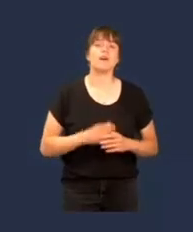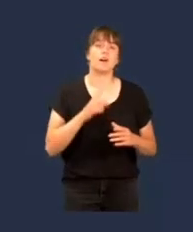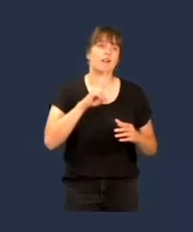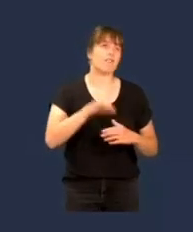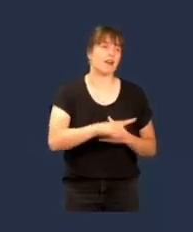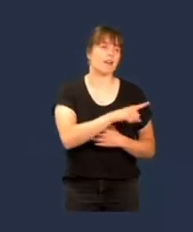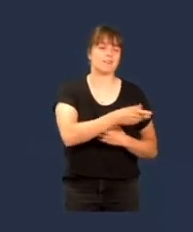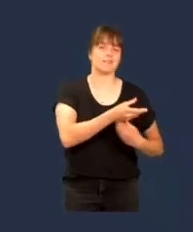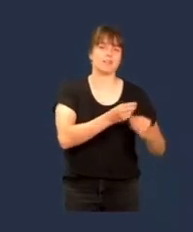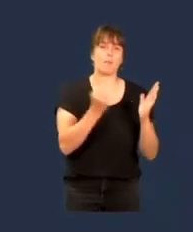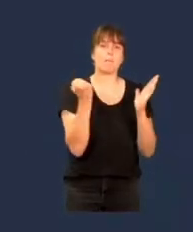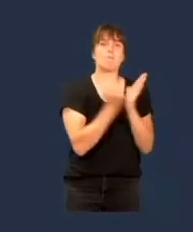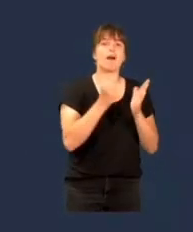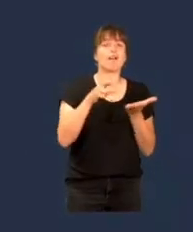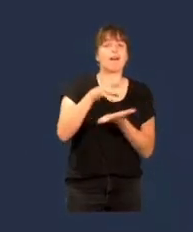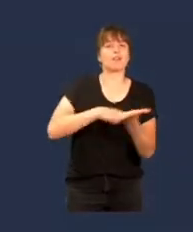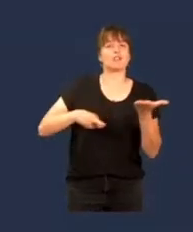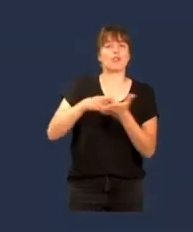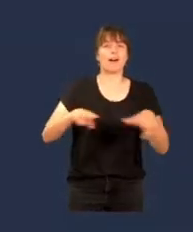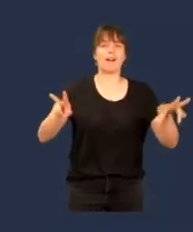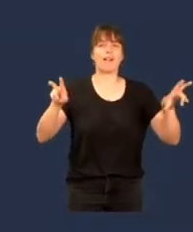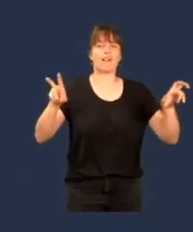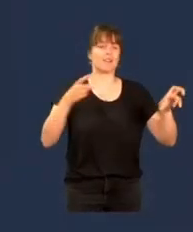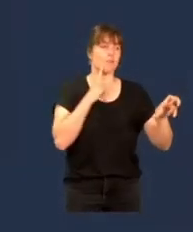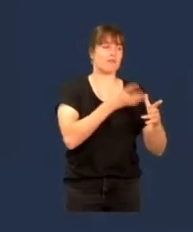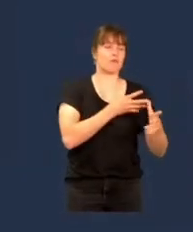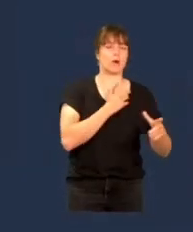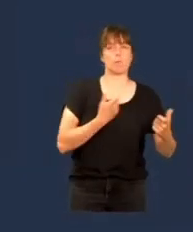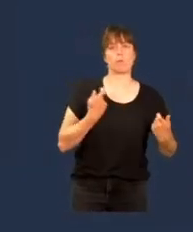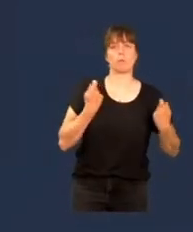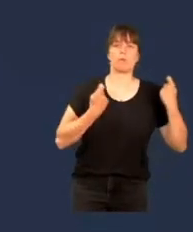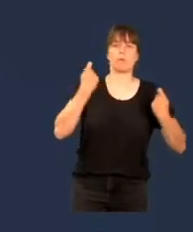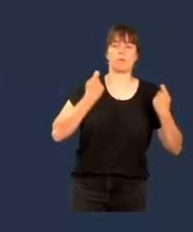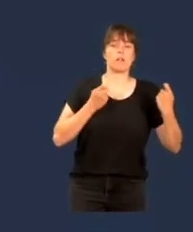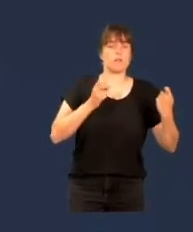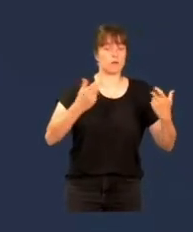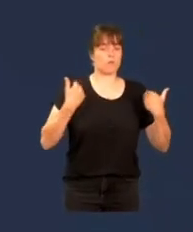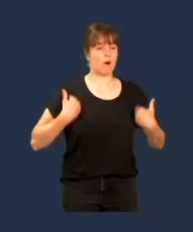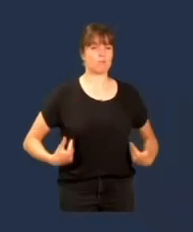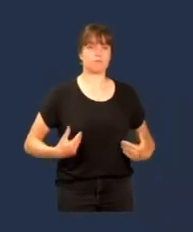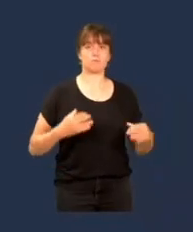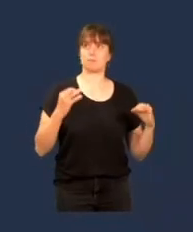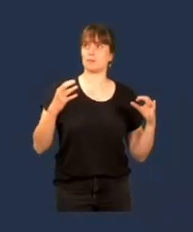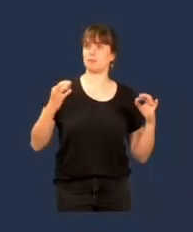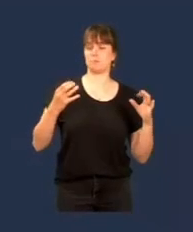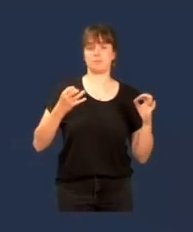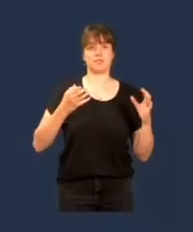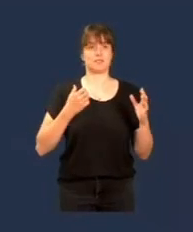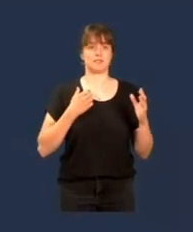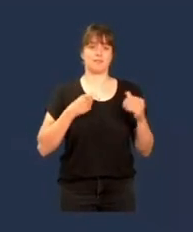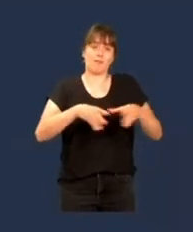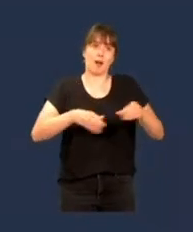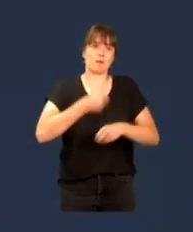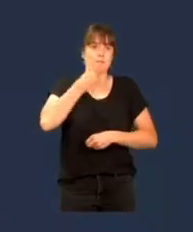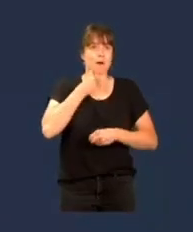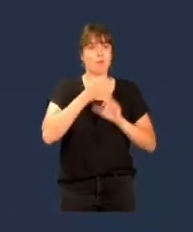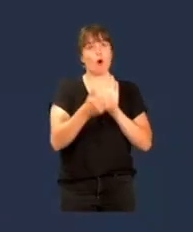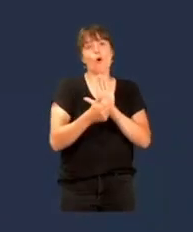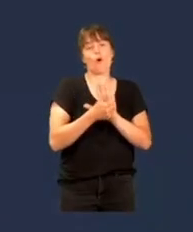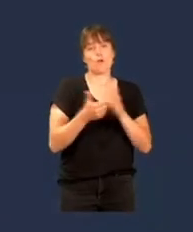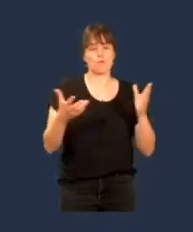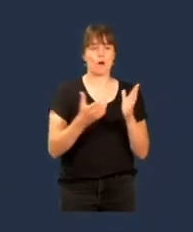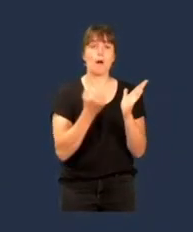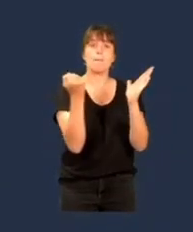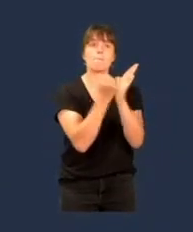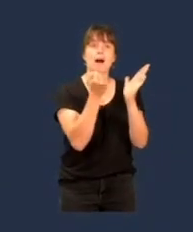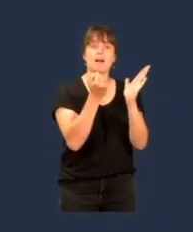peu grincer. Avant toute chose et en bonne mère de famille, je voudrais aborder ce sujet de la marque régionale, qui est un outil, en fait, mesdames et messieurs,